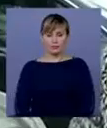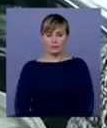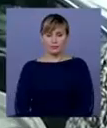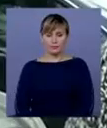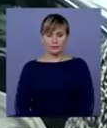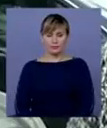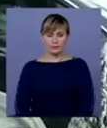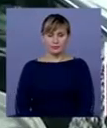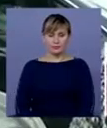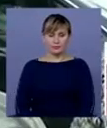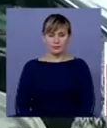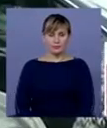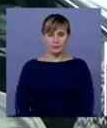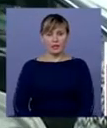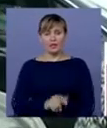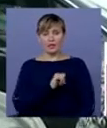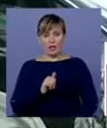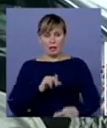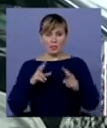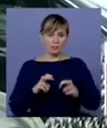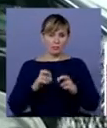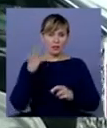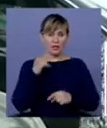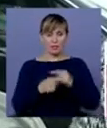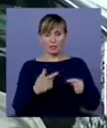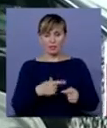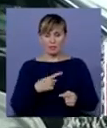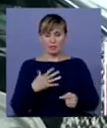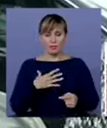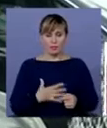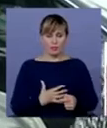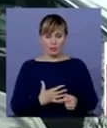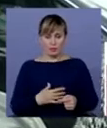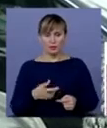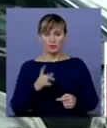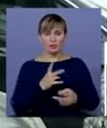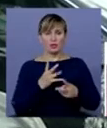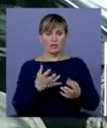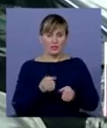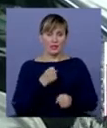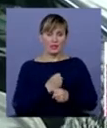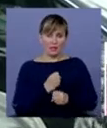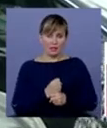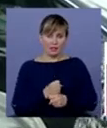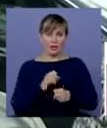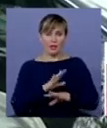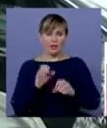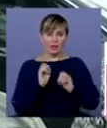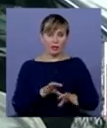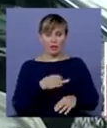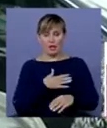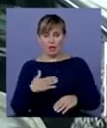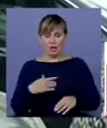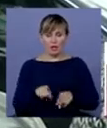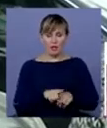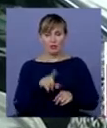не разбираются, плюс возникают эти сложности, когда им нужно через себя переступить, что нужно взять и сделать просто, а не бросить, сказать, я не хочу, вот я лучше